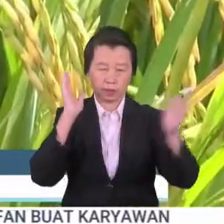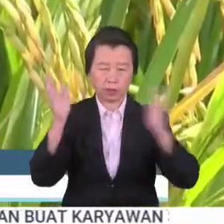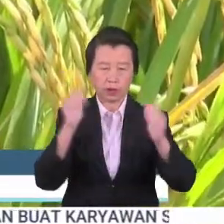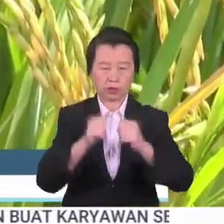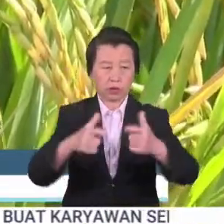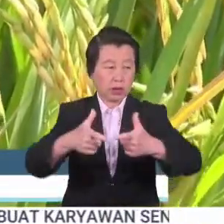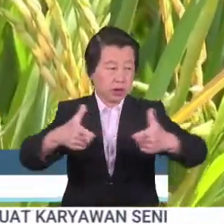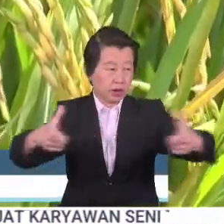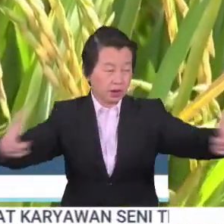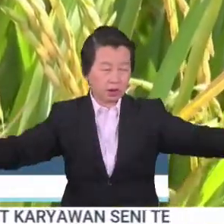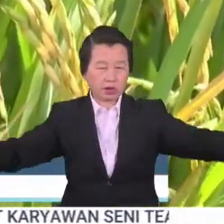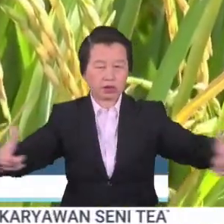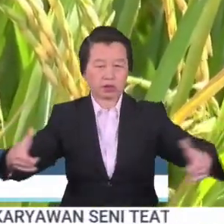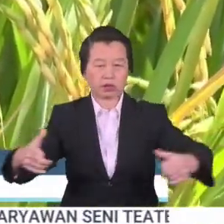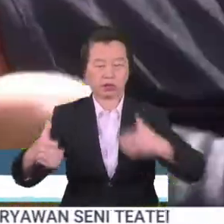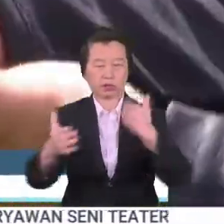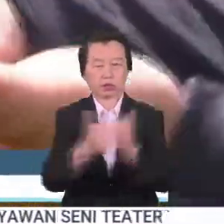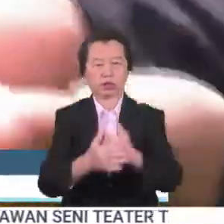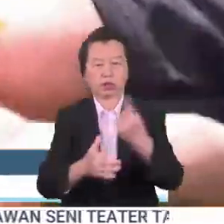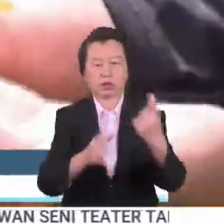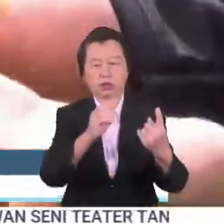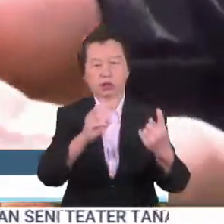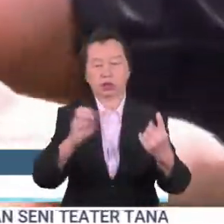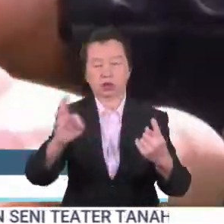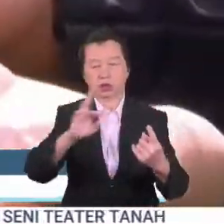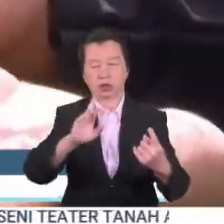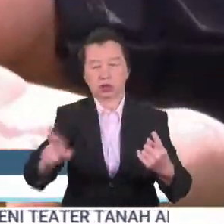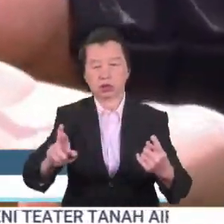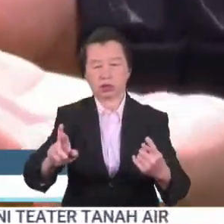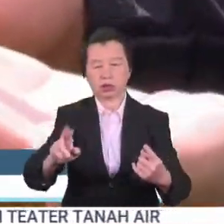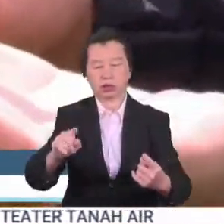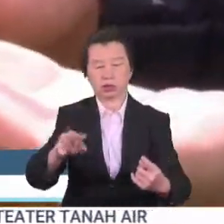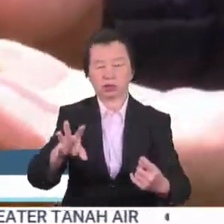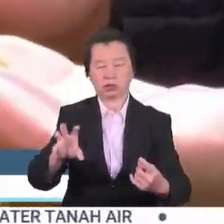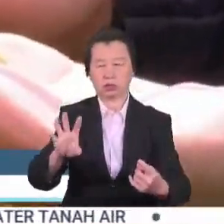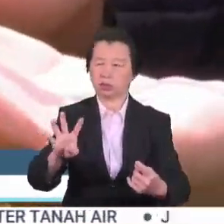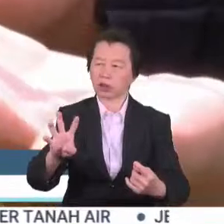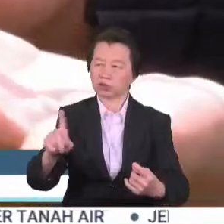dengan keluasan petak padi mencapai 100,641